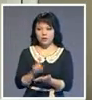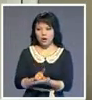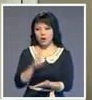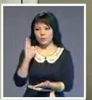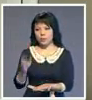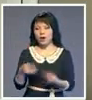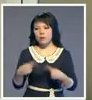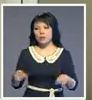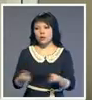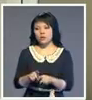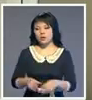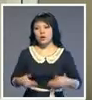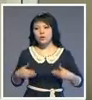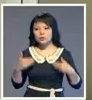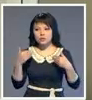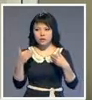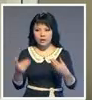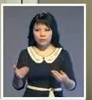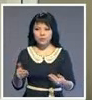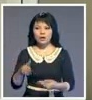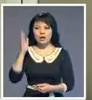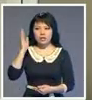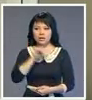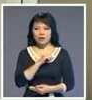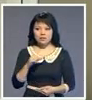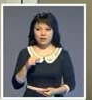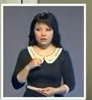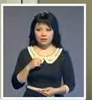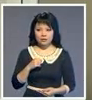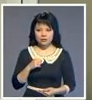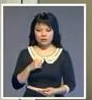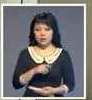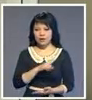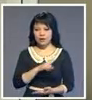бастаманы басқаларға да ұсынып, қолдап жатса қанекей дегім келеді.